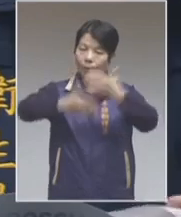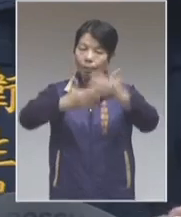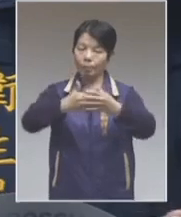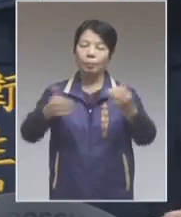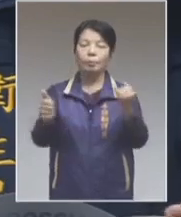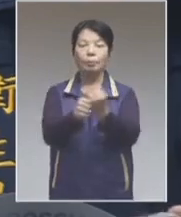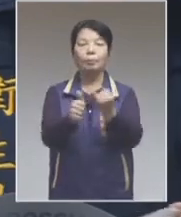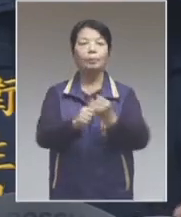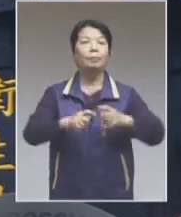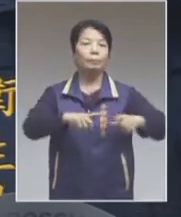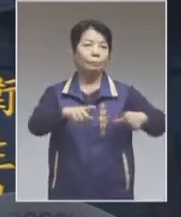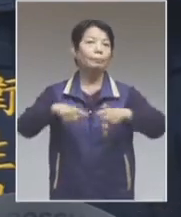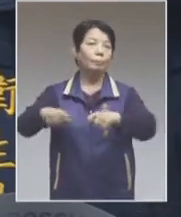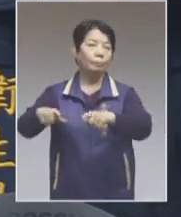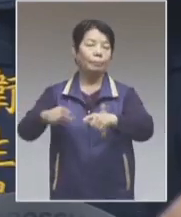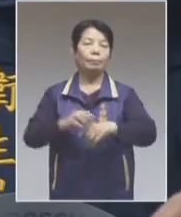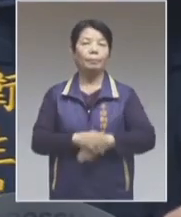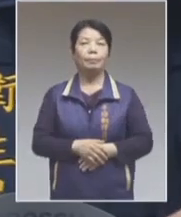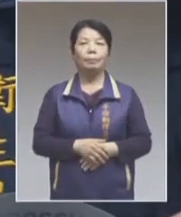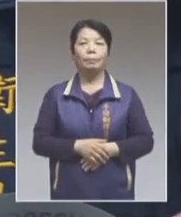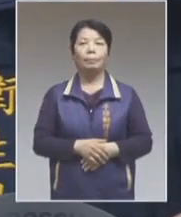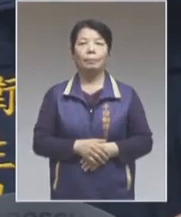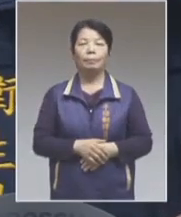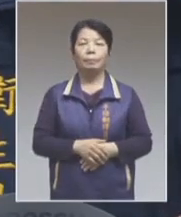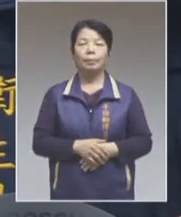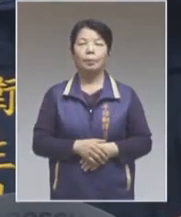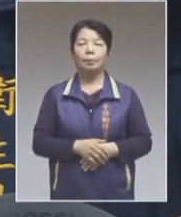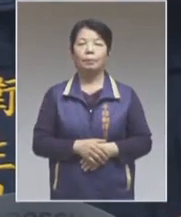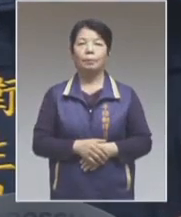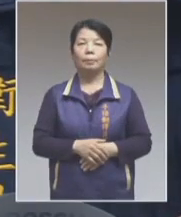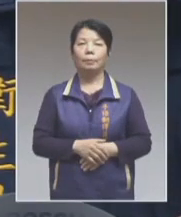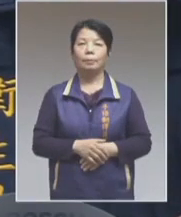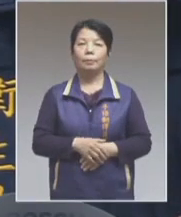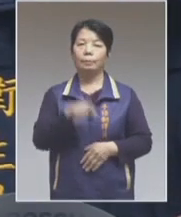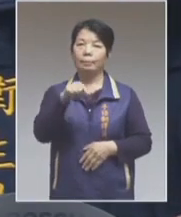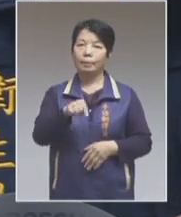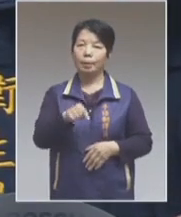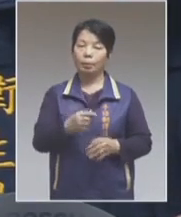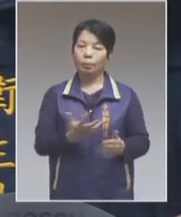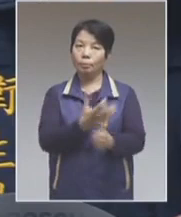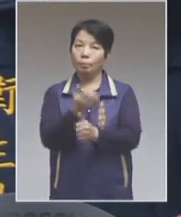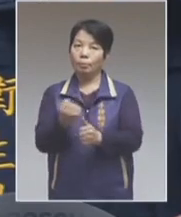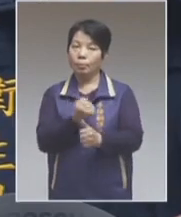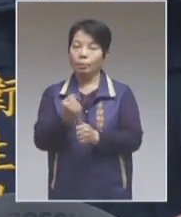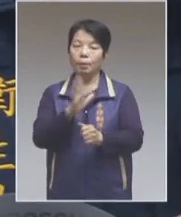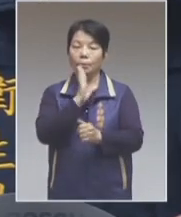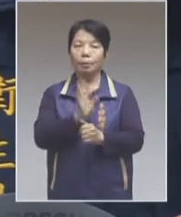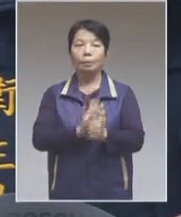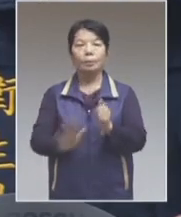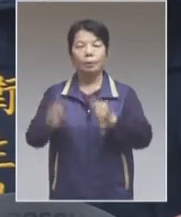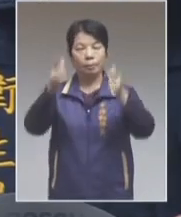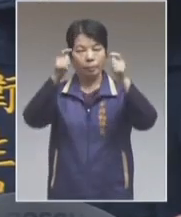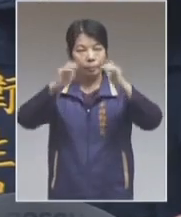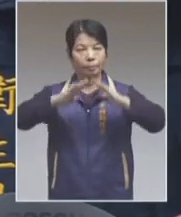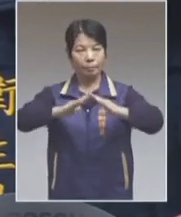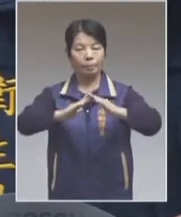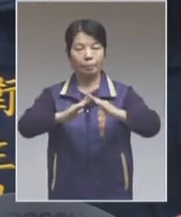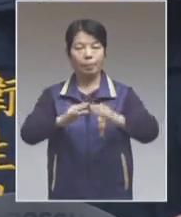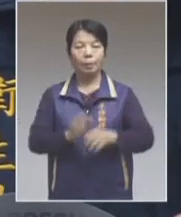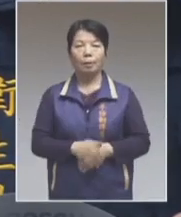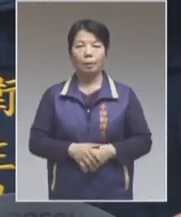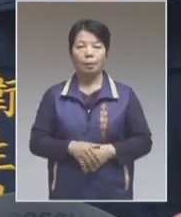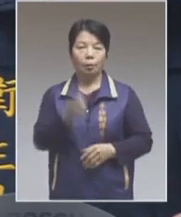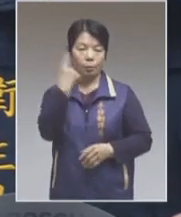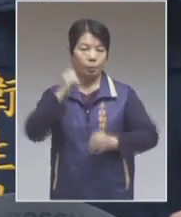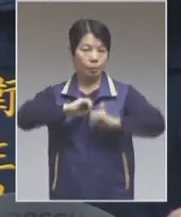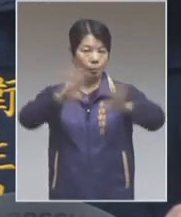宴。那这场婚宴呢，基本上在目前的我们掌握当中，影响到高雄市的哈，除了昨天公布的一